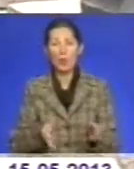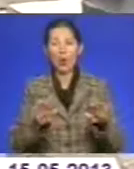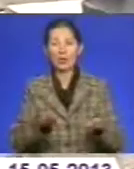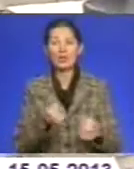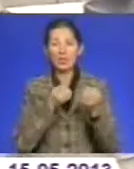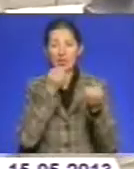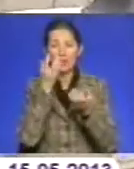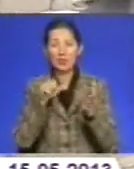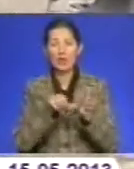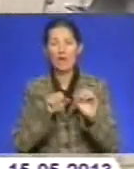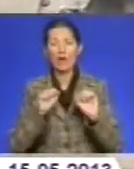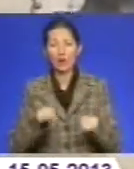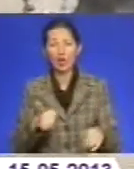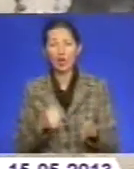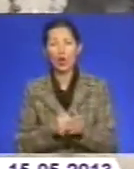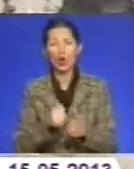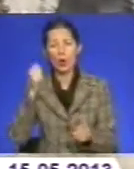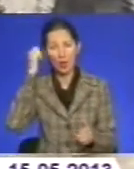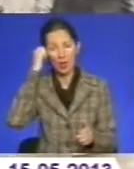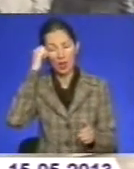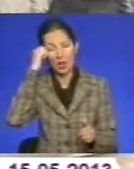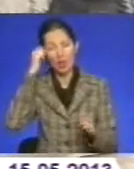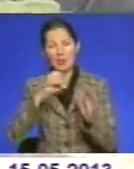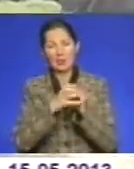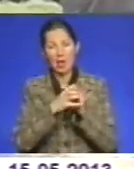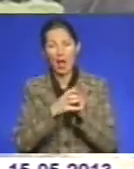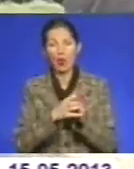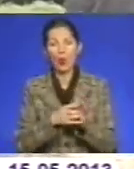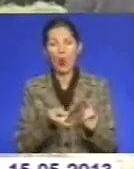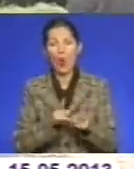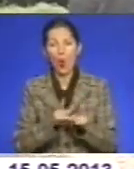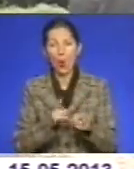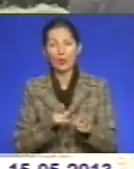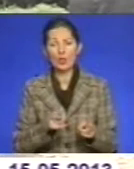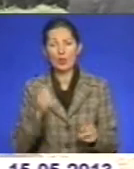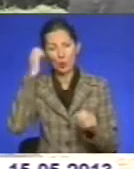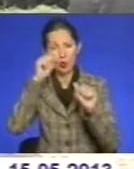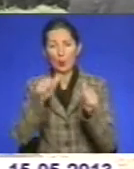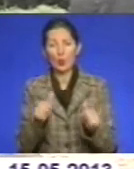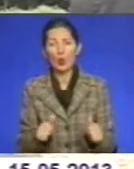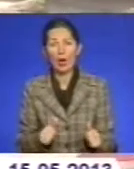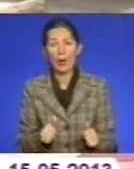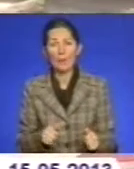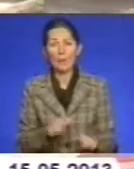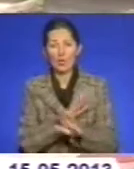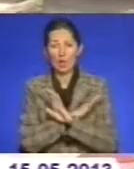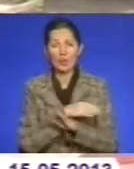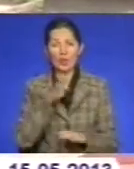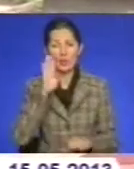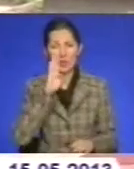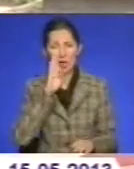представниками влади до пам'ятного знаку «Кузня», скульптури «Мати», пам'ятника загиблим жінкам села, пам'ятного знаку